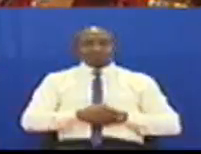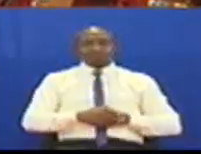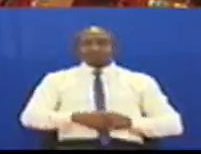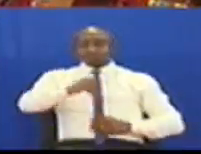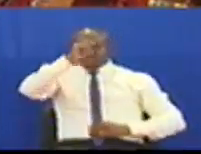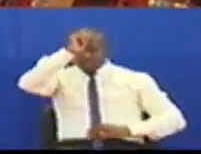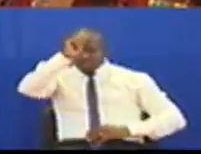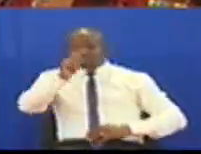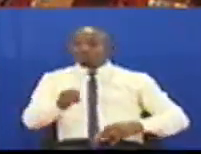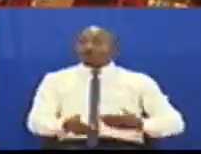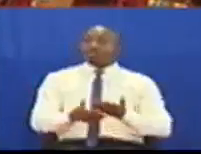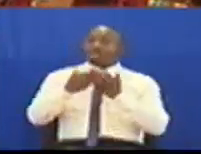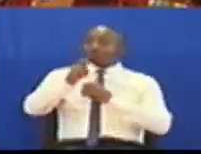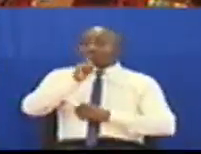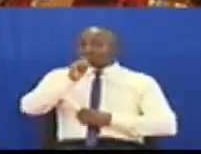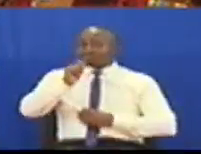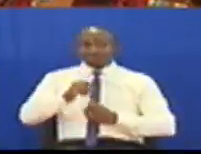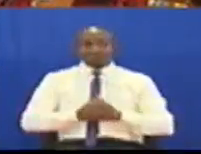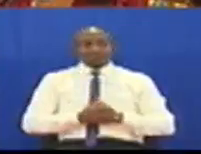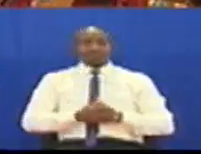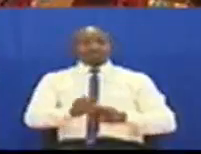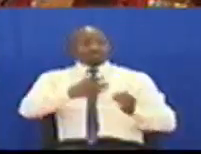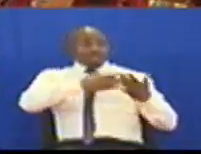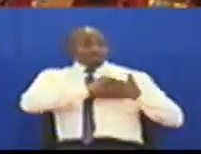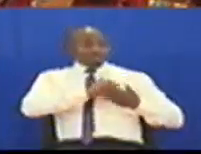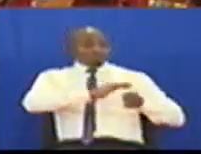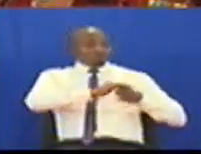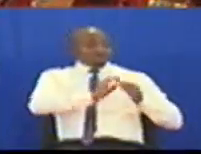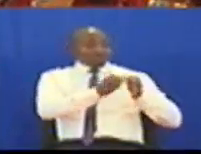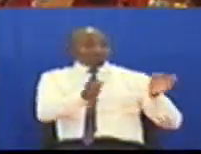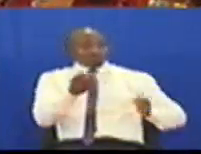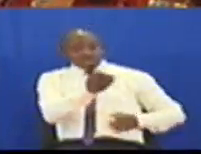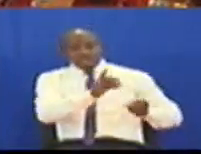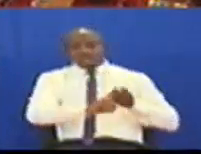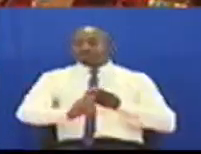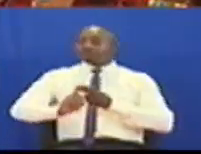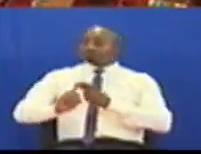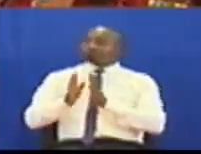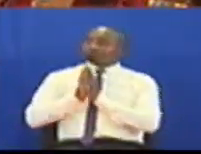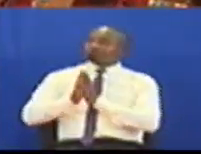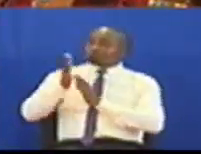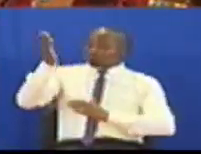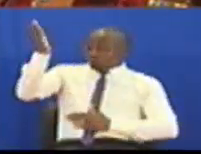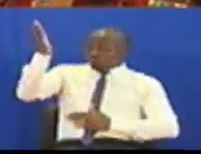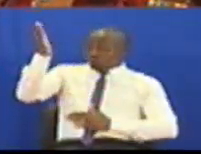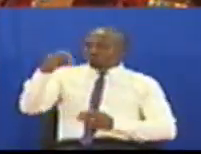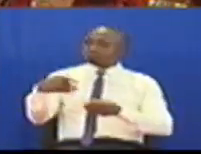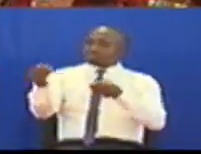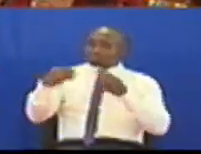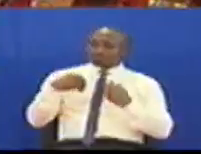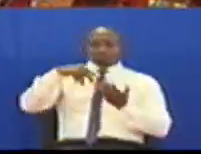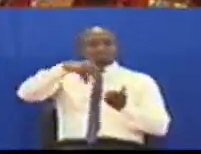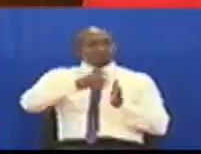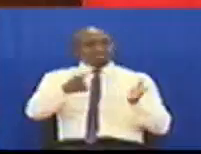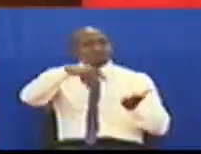Mheshimiwa Naibu Spika, napenda kuchukua fursa hii kumshukuru Mwenyezi Mungu kwa kunijalia kusimama mbele